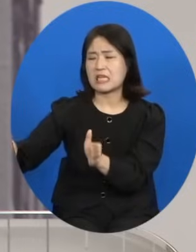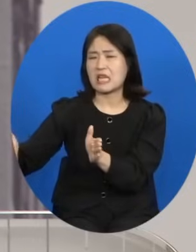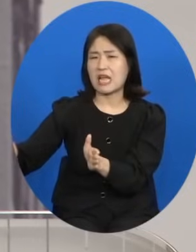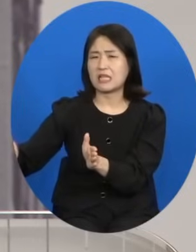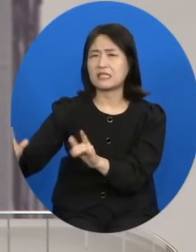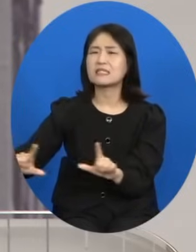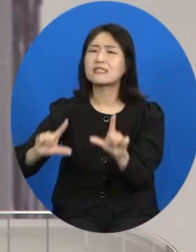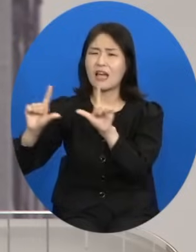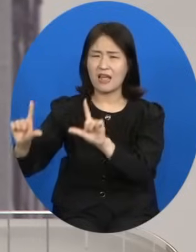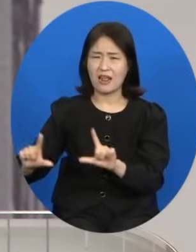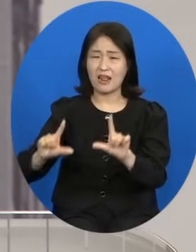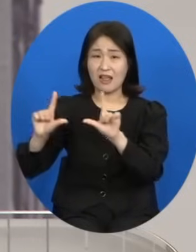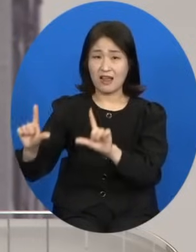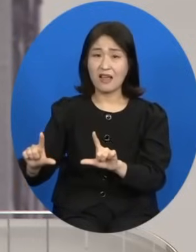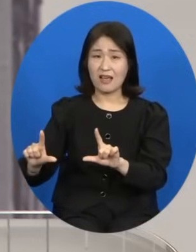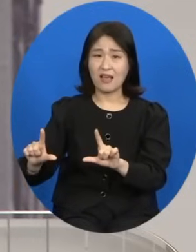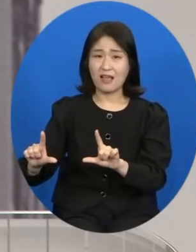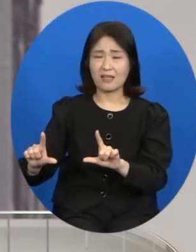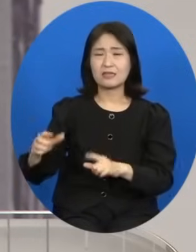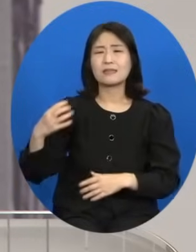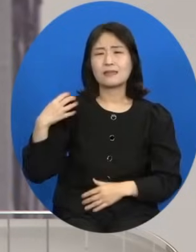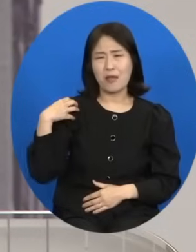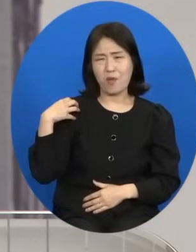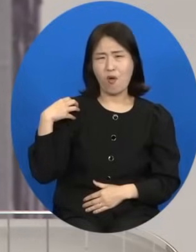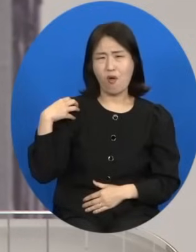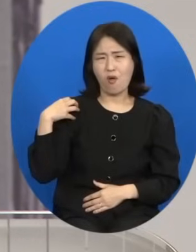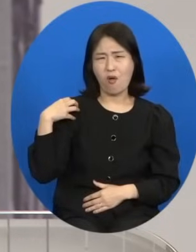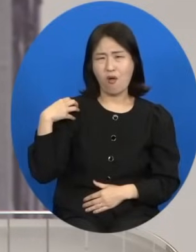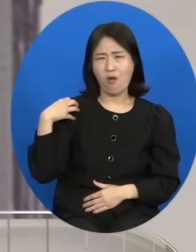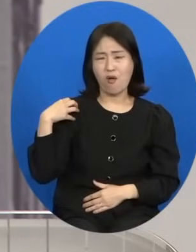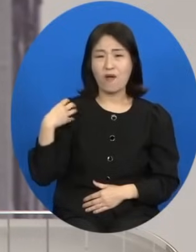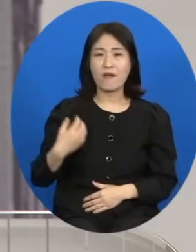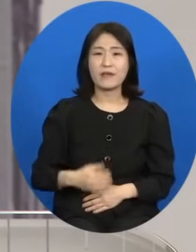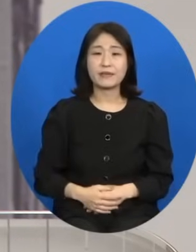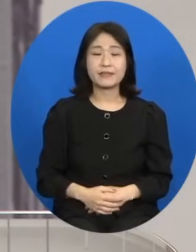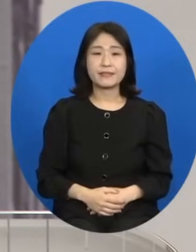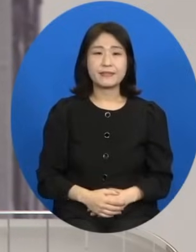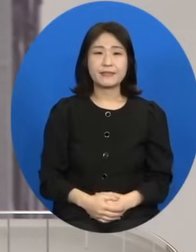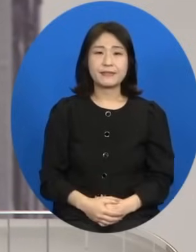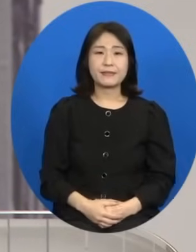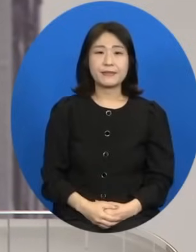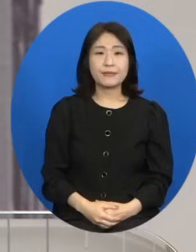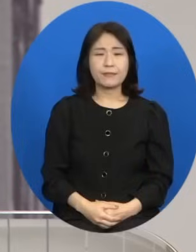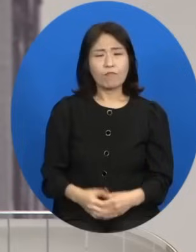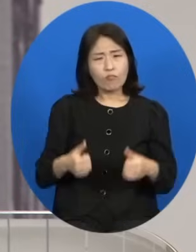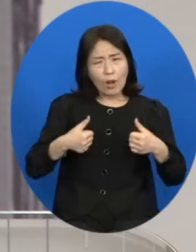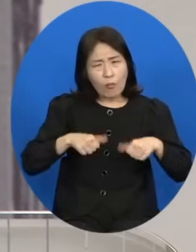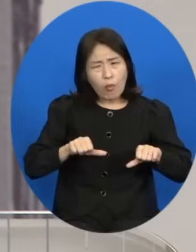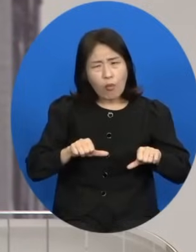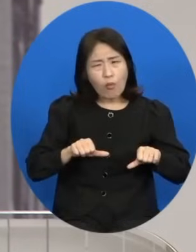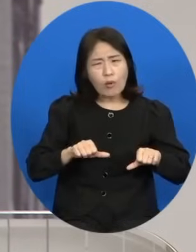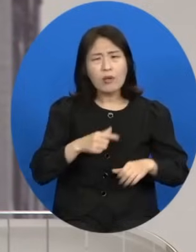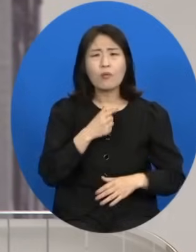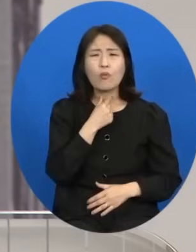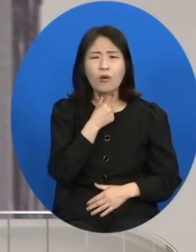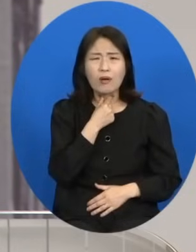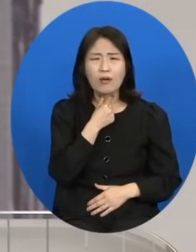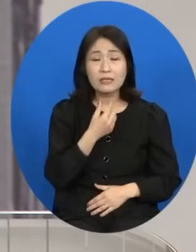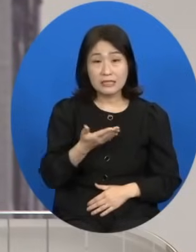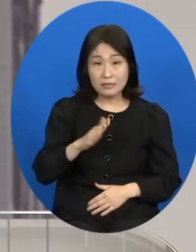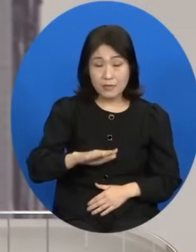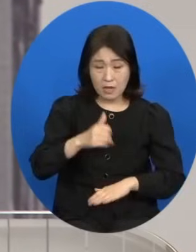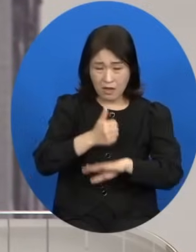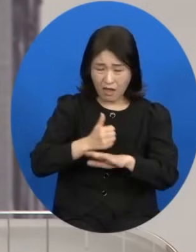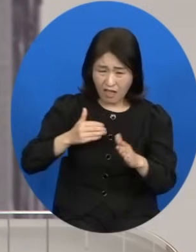달려야만 하는 그 사명을 배턴을 물려받은 거예요 포기하고 싶었을 텐데 그